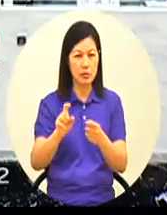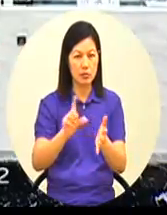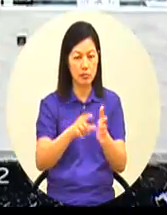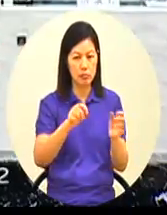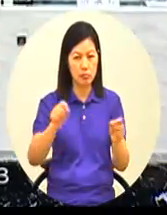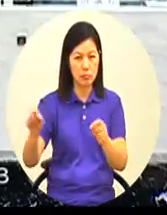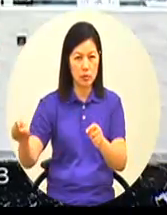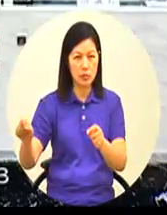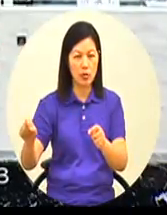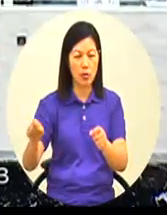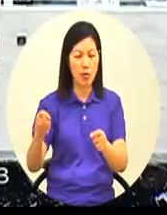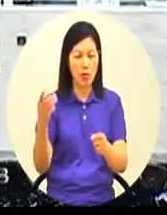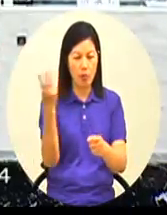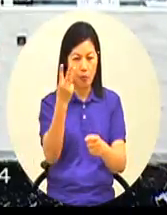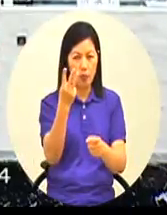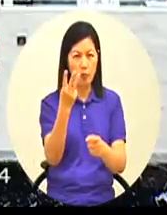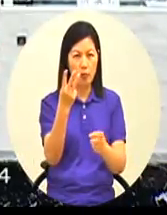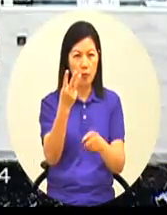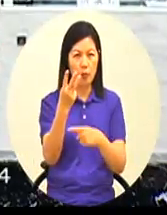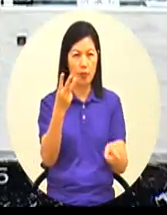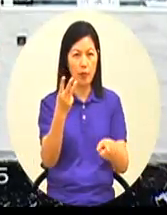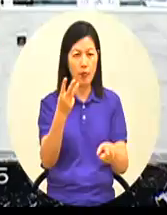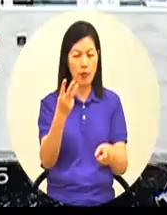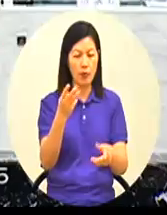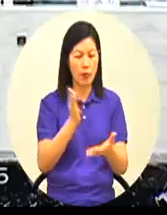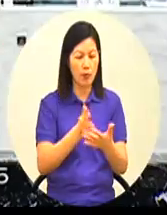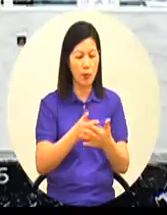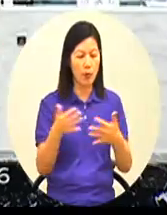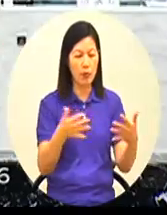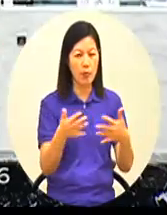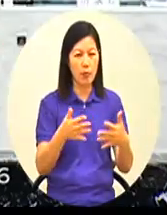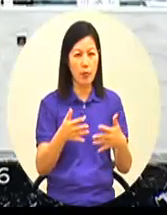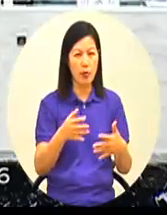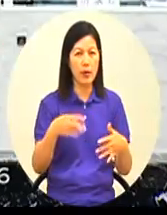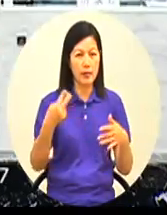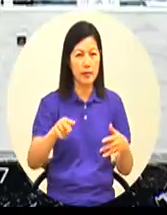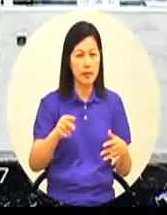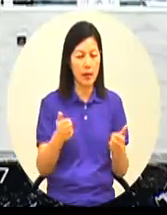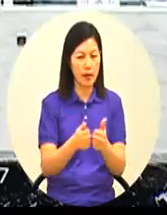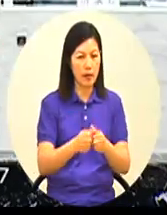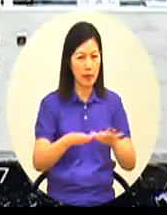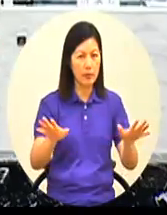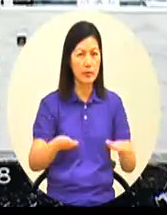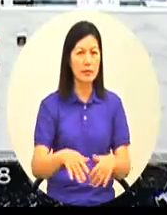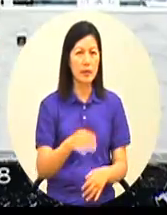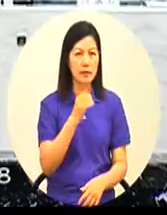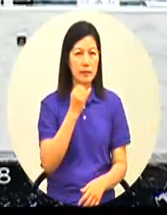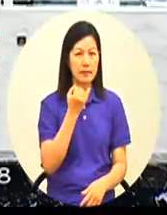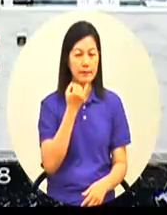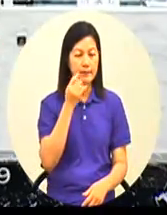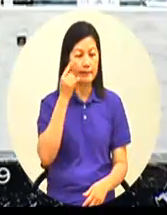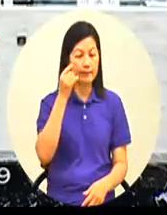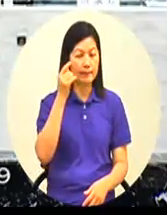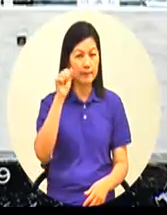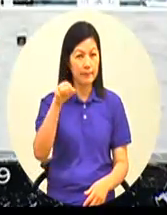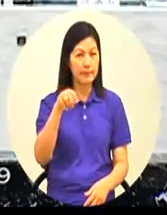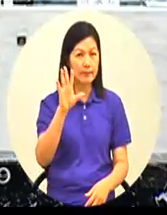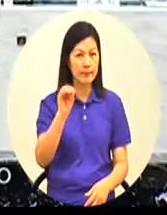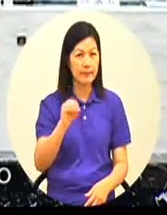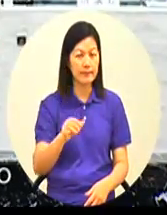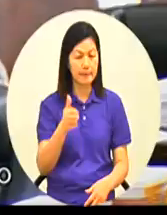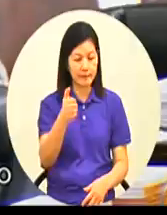到这三位第二次发言完毕再行散会，有没有意见？ 没意见。 好， 好，谢谢主